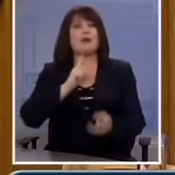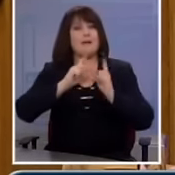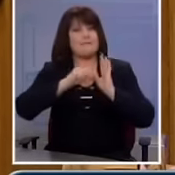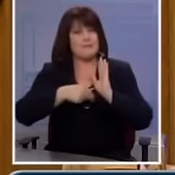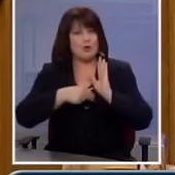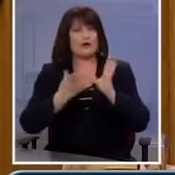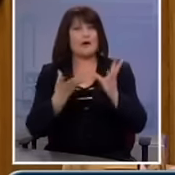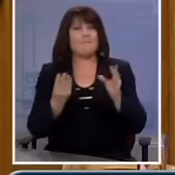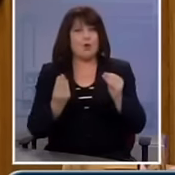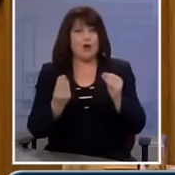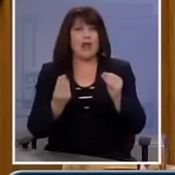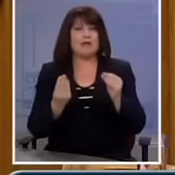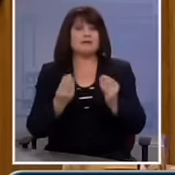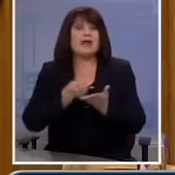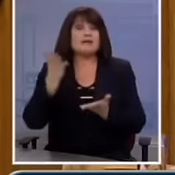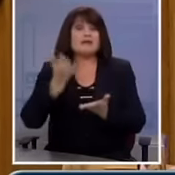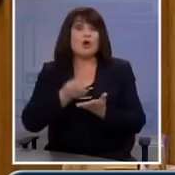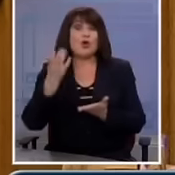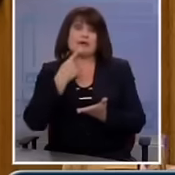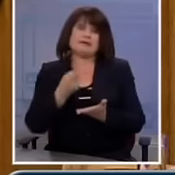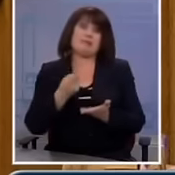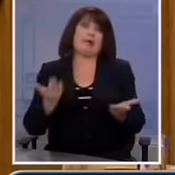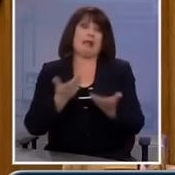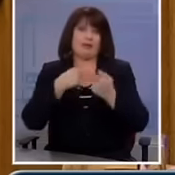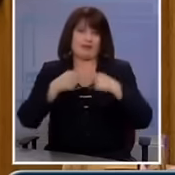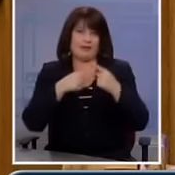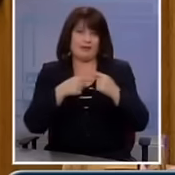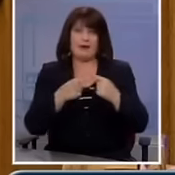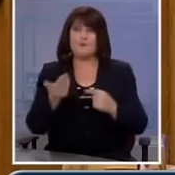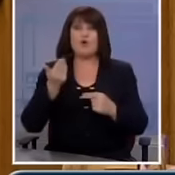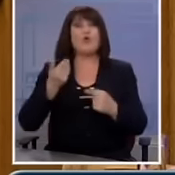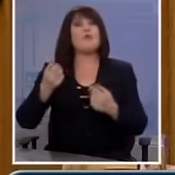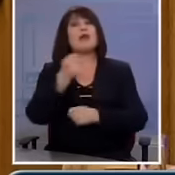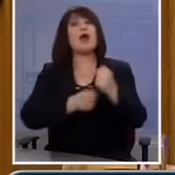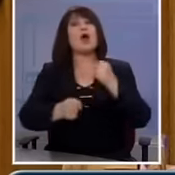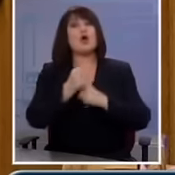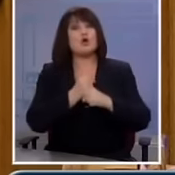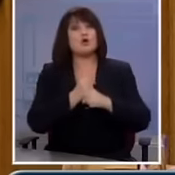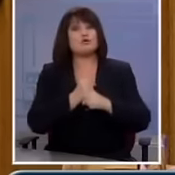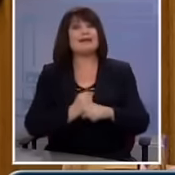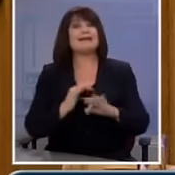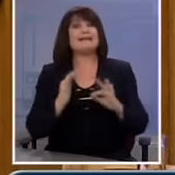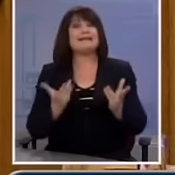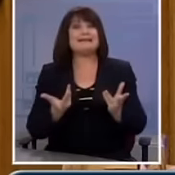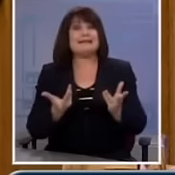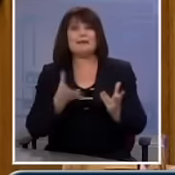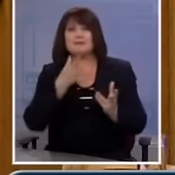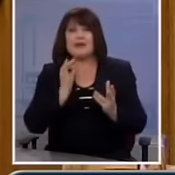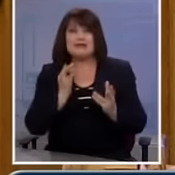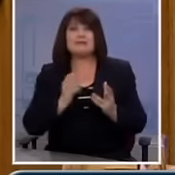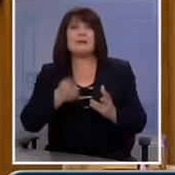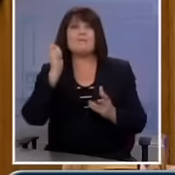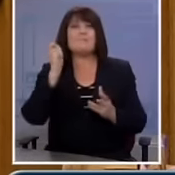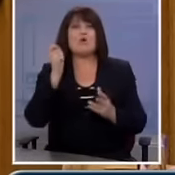στις πολλαπλές δίθεν αξιολογήσεις χρησιμοποιήθηκαν τα προηγούμενα χρόνια και ως ενδριουλκός για